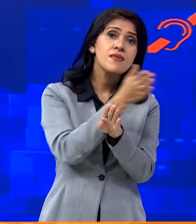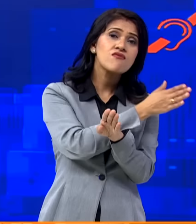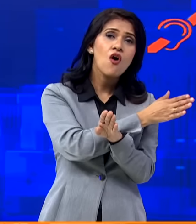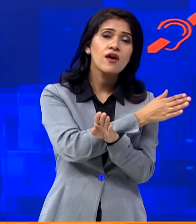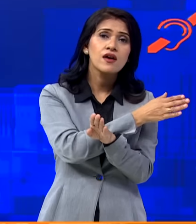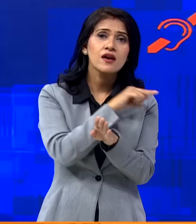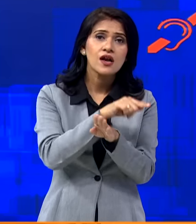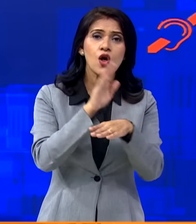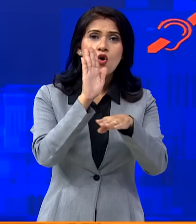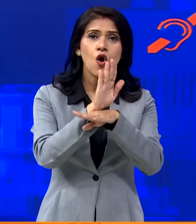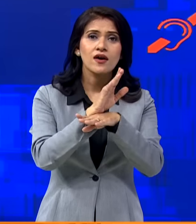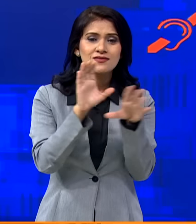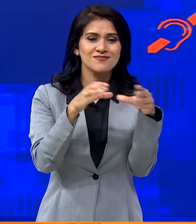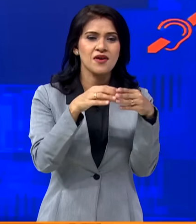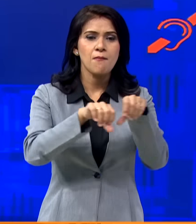किसने